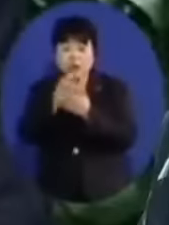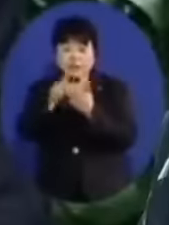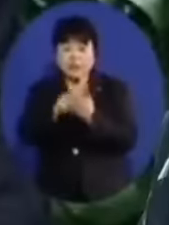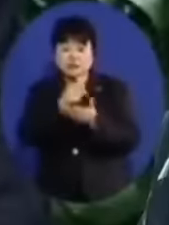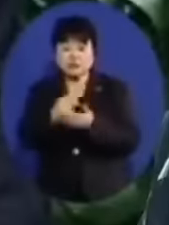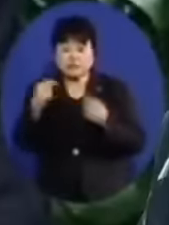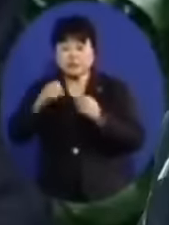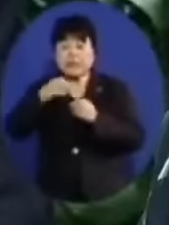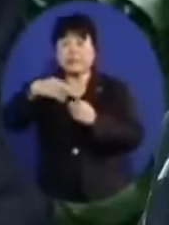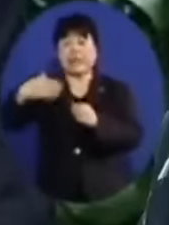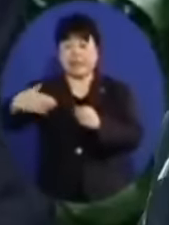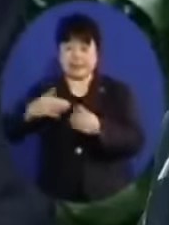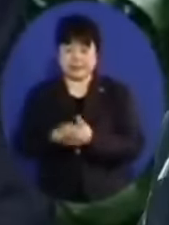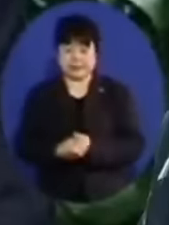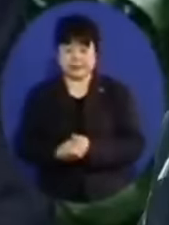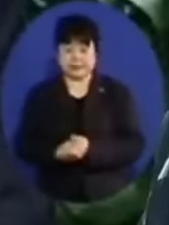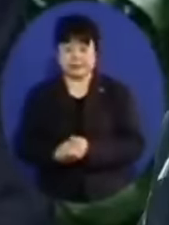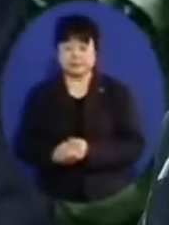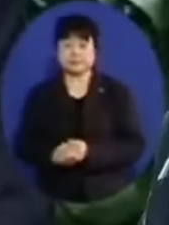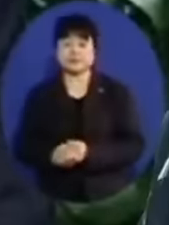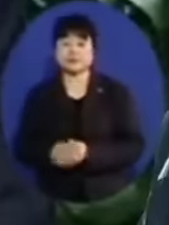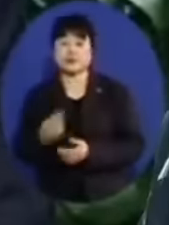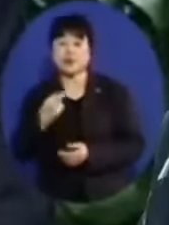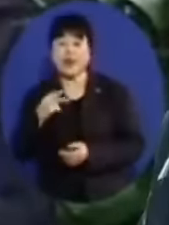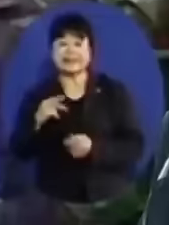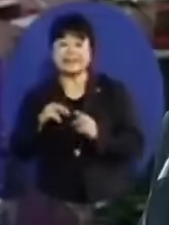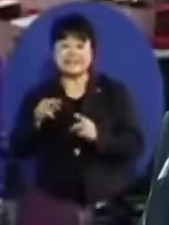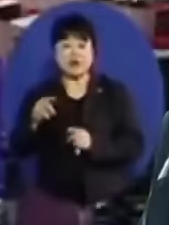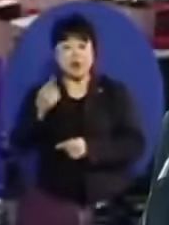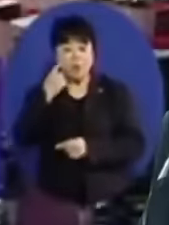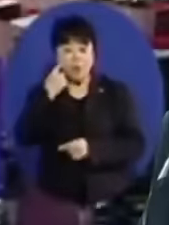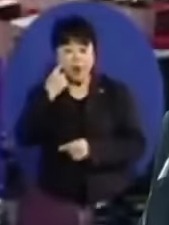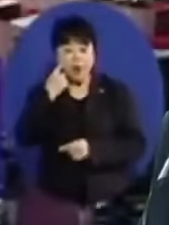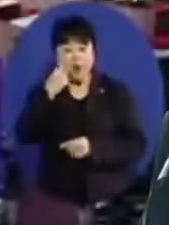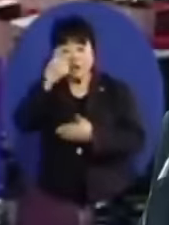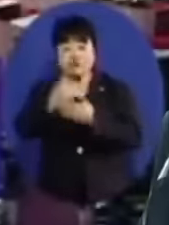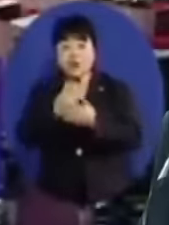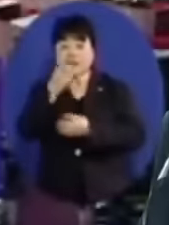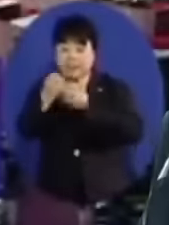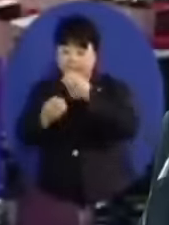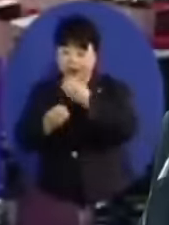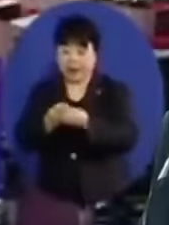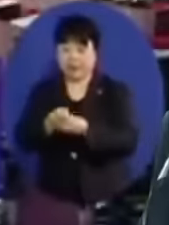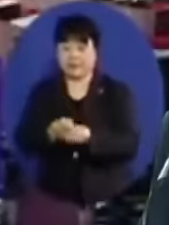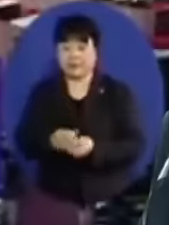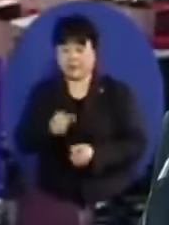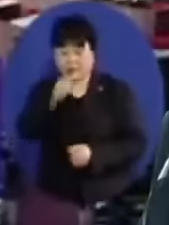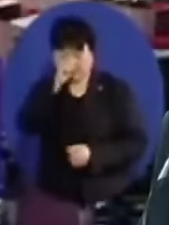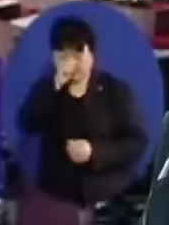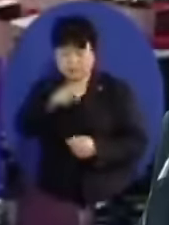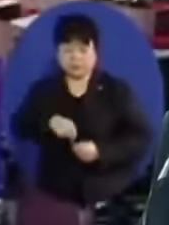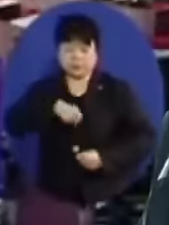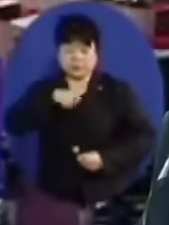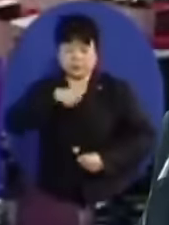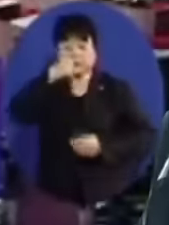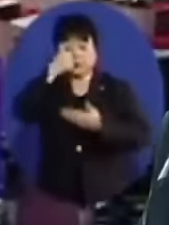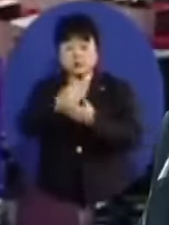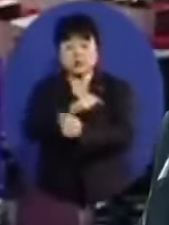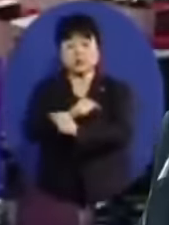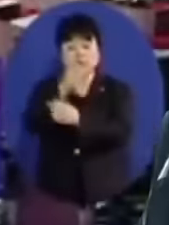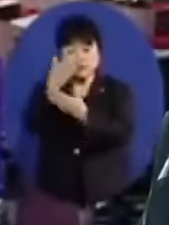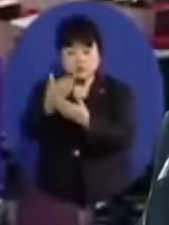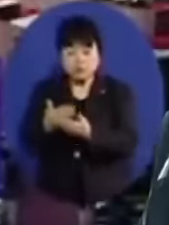들을 리가 있겠습니까? 요한 1서 1장 9절에 만일 우리가 우리 죄를 자백하면 그는 미쁘시고 위로우사 우리 죄를